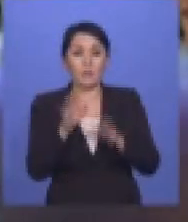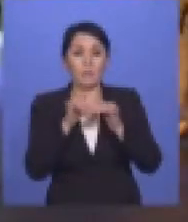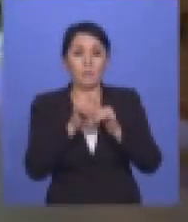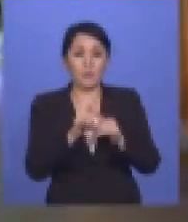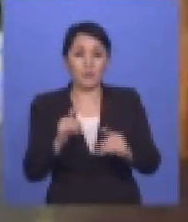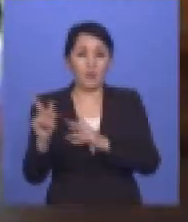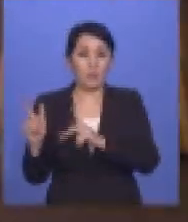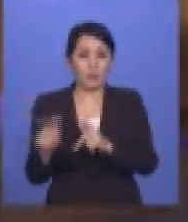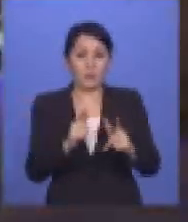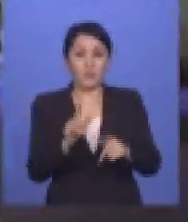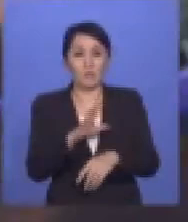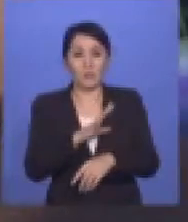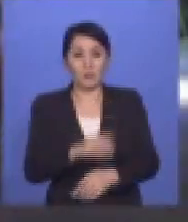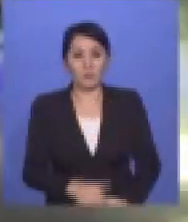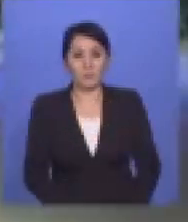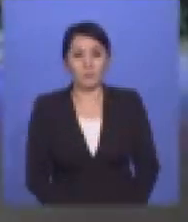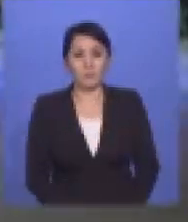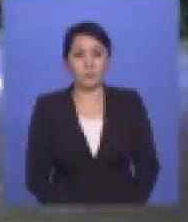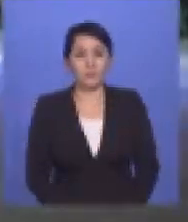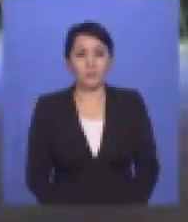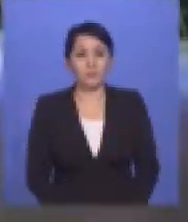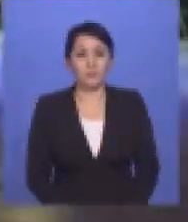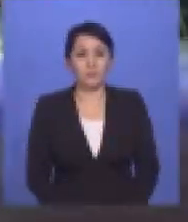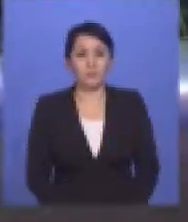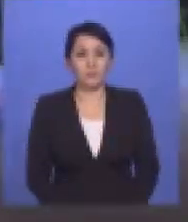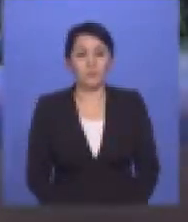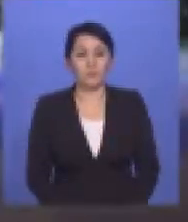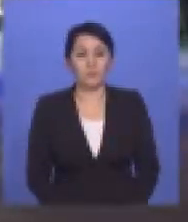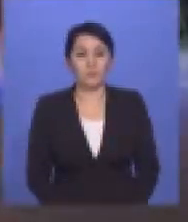дайындаған мерекелік концертке ұласты. Майгүл Селбек, Михаил Казначеев, Жнақтар қызметі.